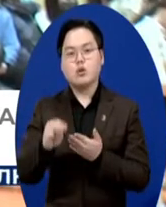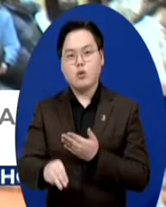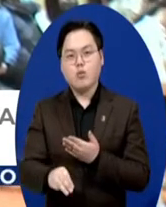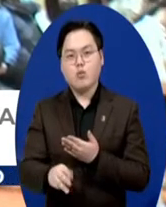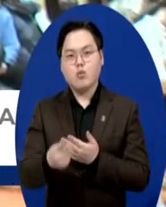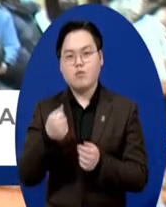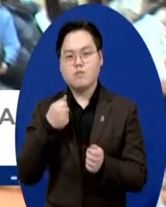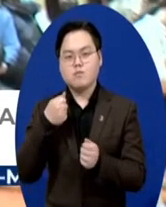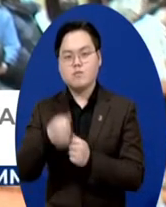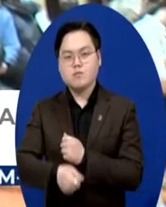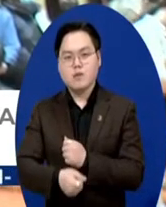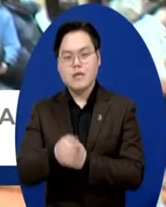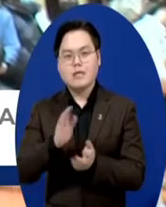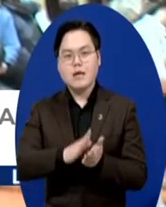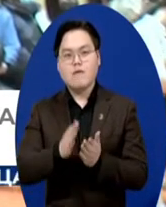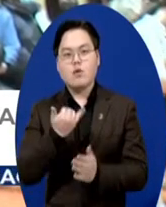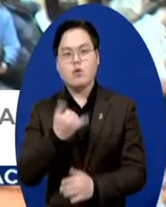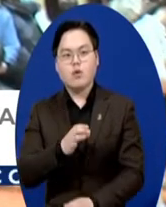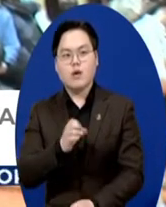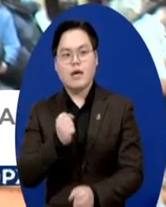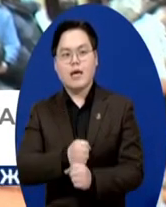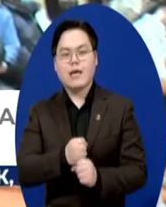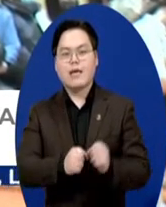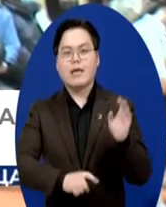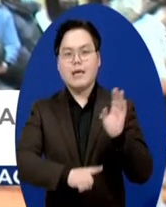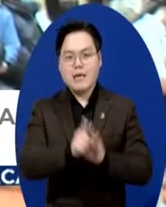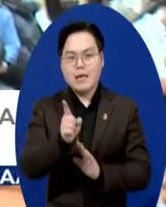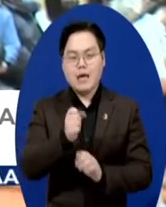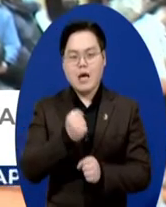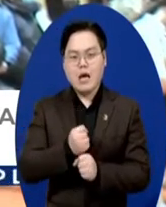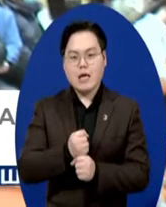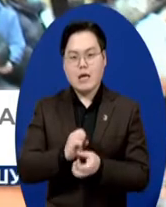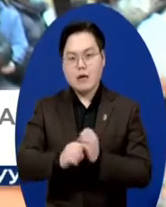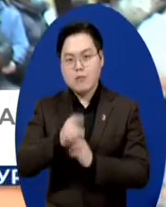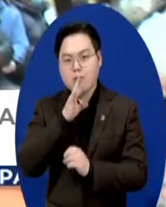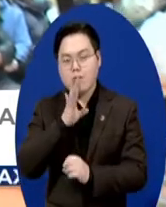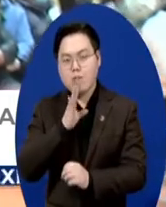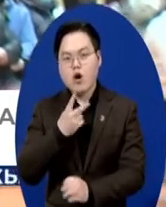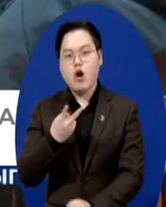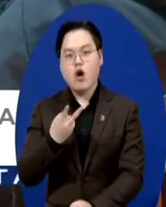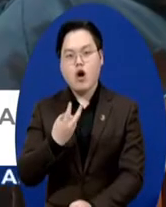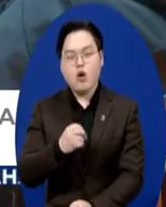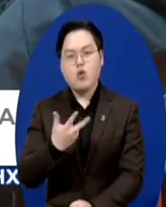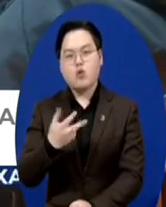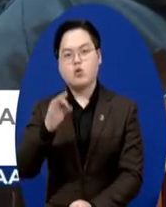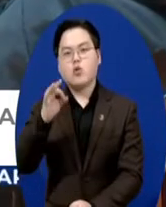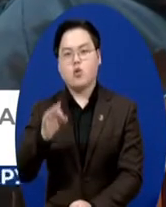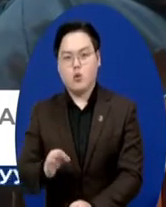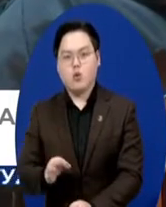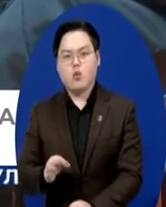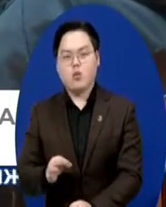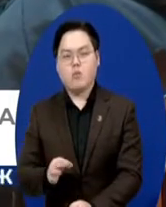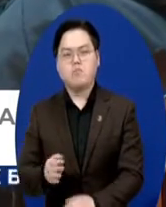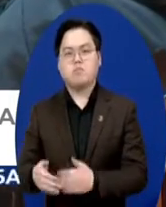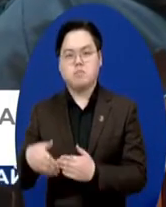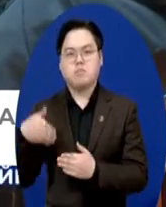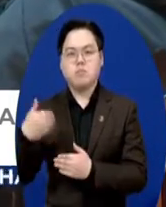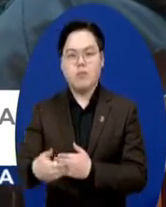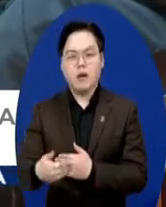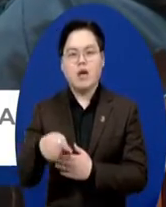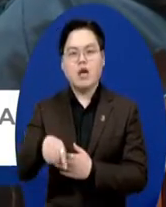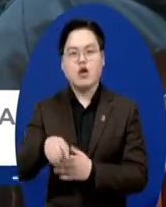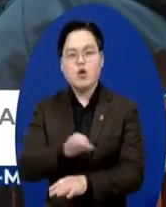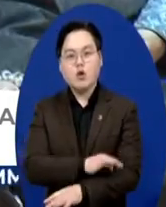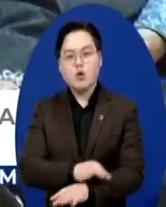өртөгтөө цэвэр усны байгууламжийг эхлээд явж байна. Ажлын гүйцэтгэл нэг 20-30% явж авч байгаа. Энэ төсөл мөн